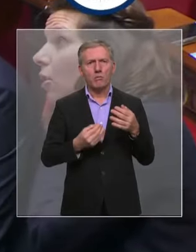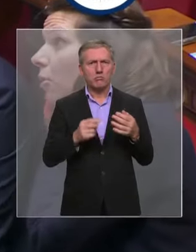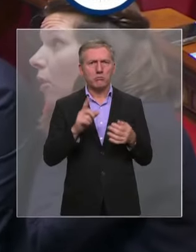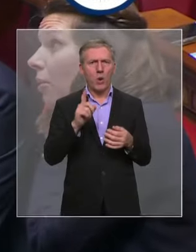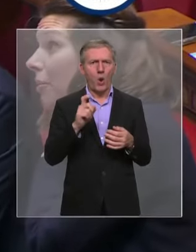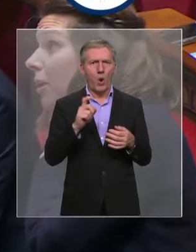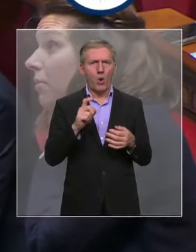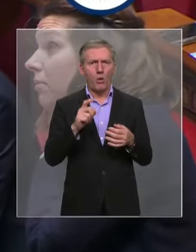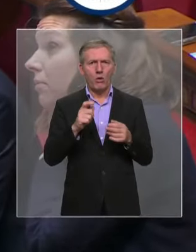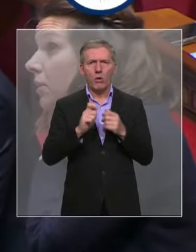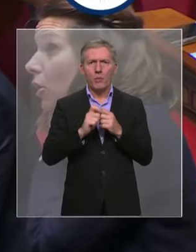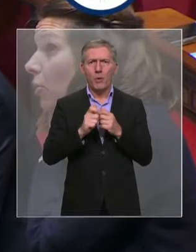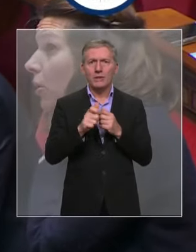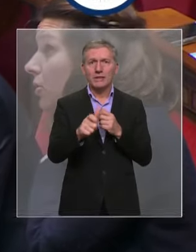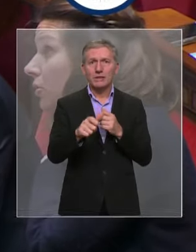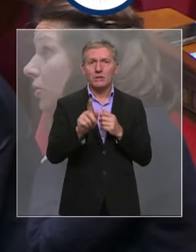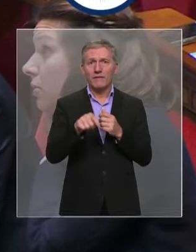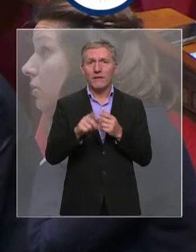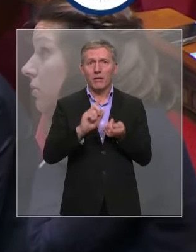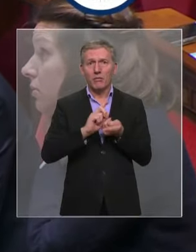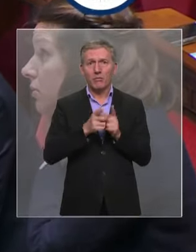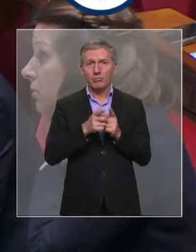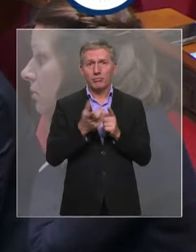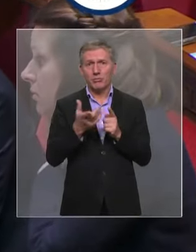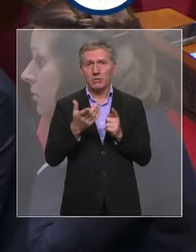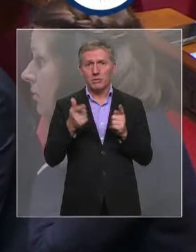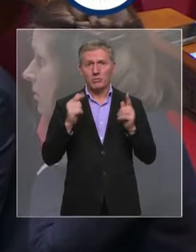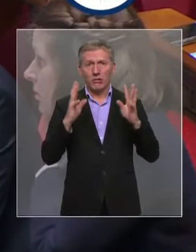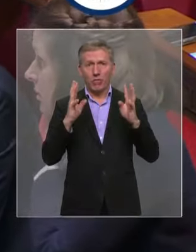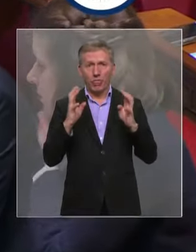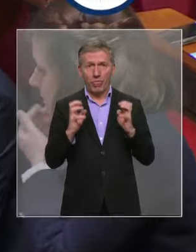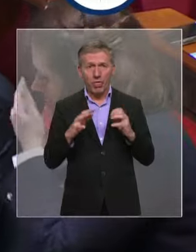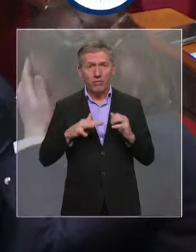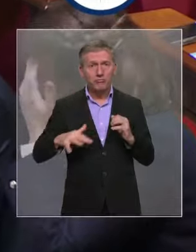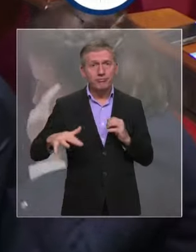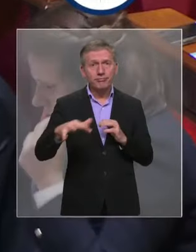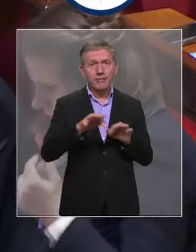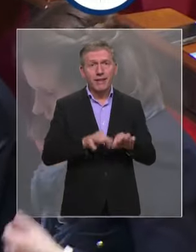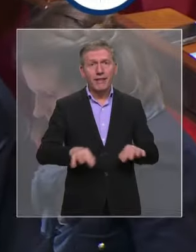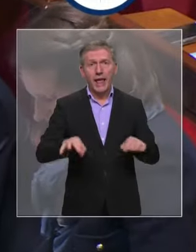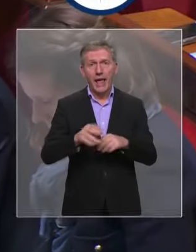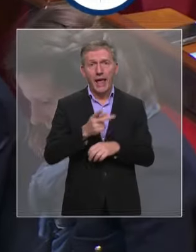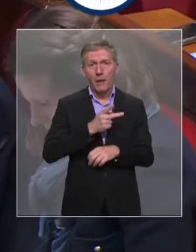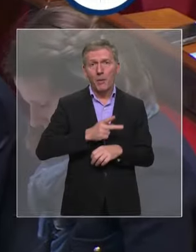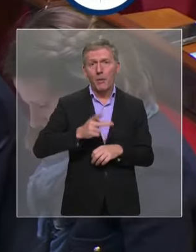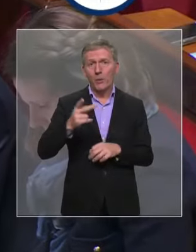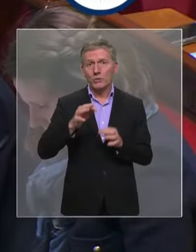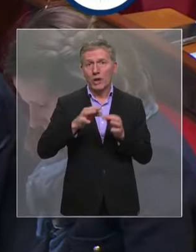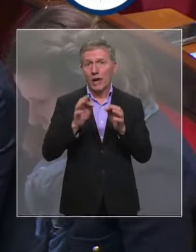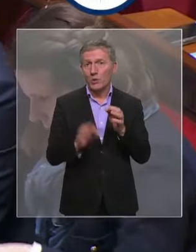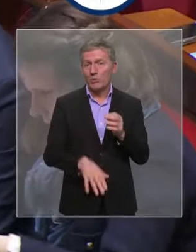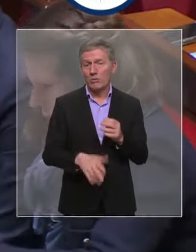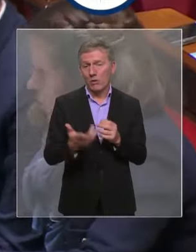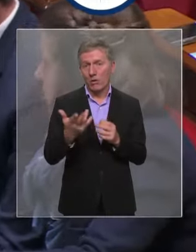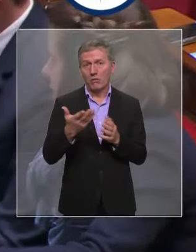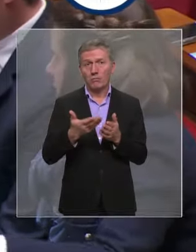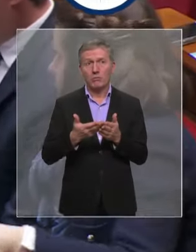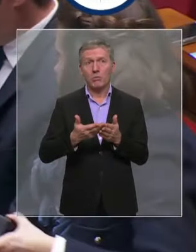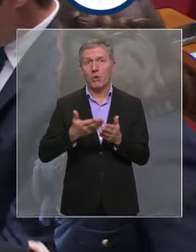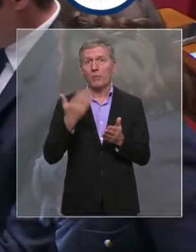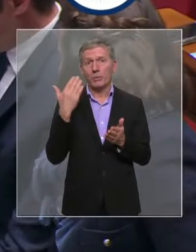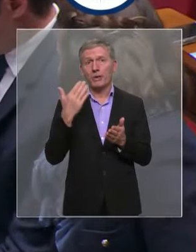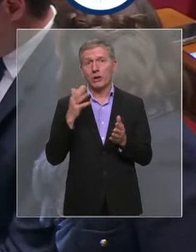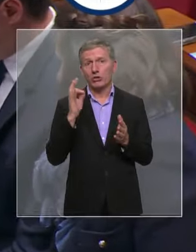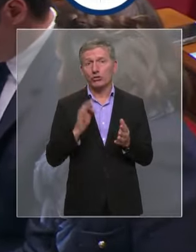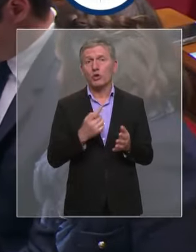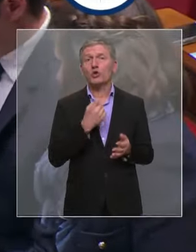hydrique avec un processus d'aridification qui est à l'œuvre. et qui conduit à ce que, depuis